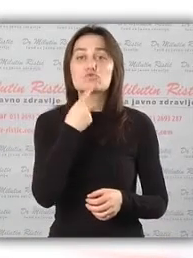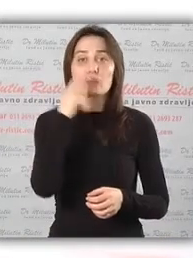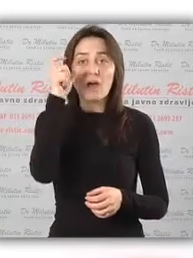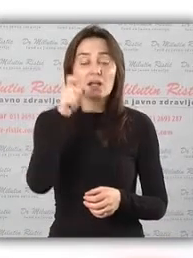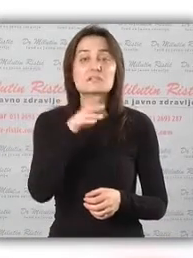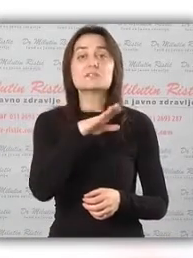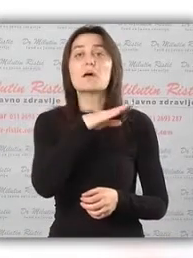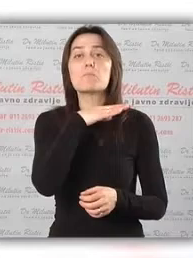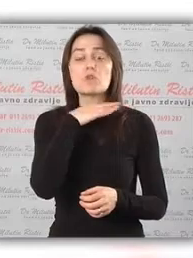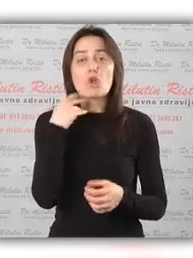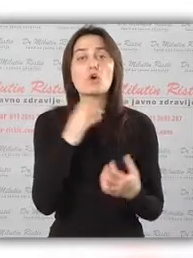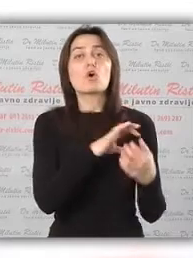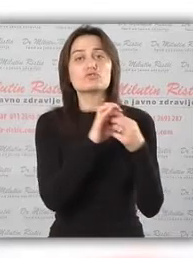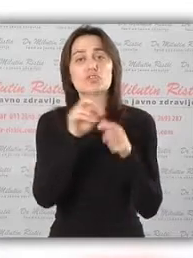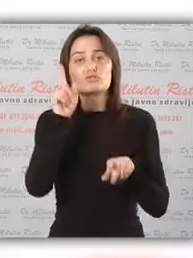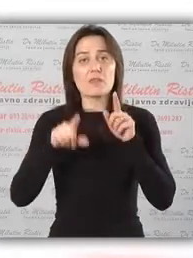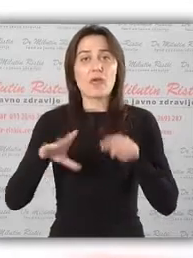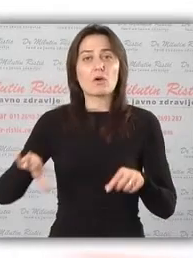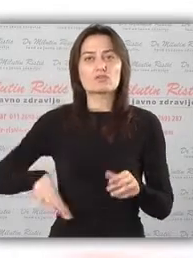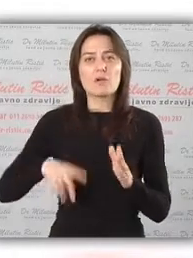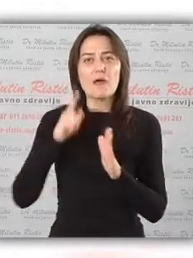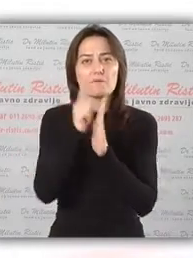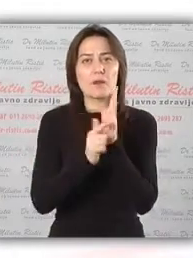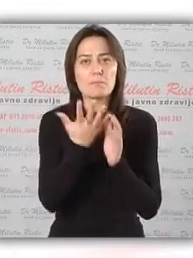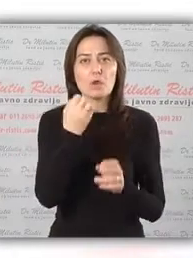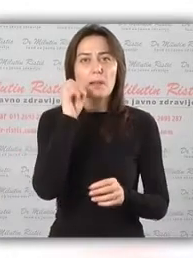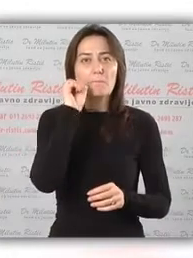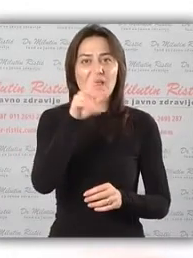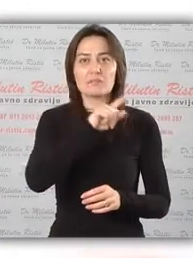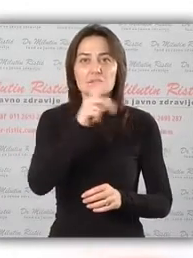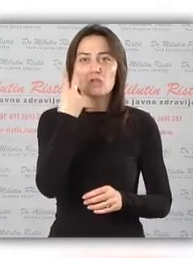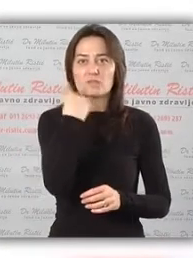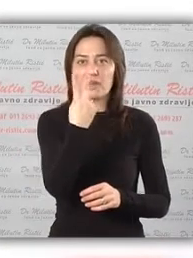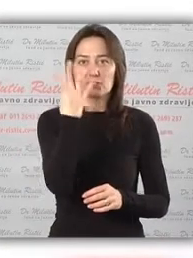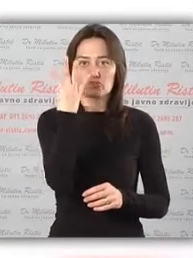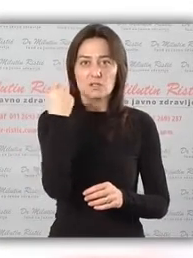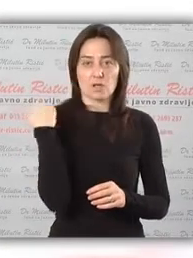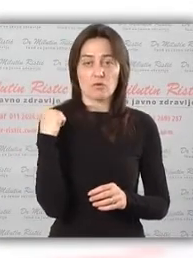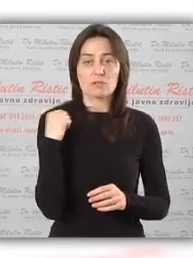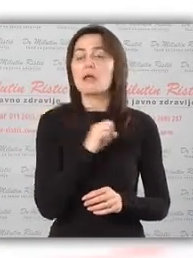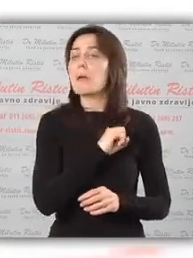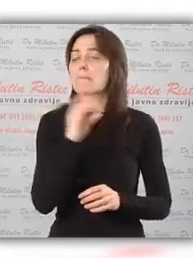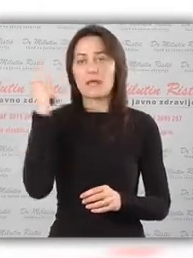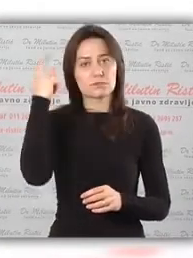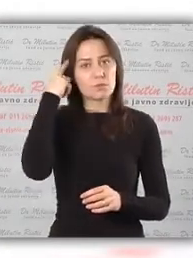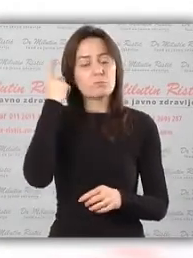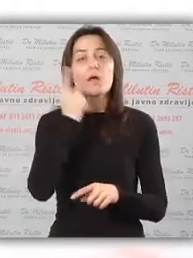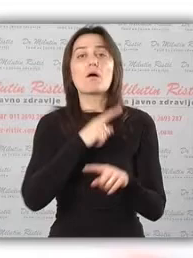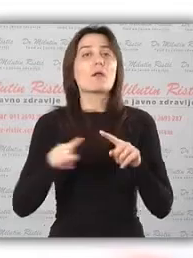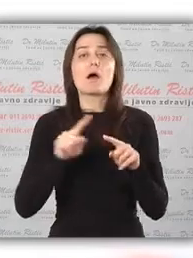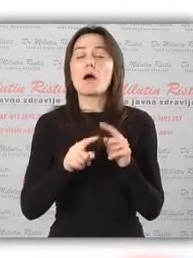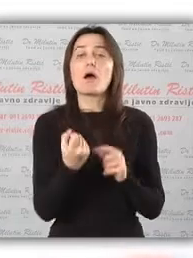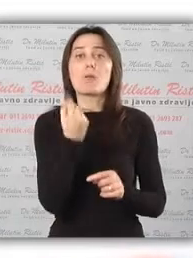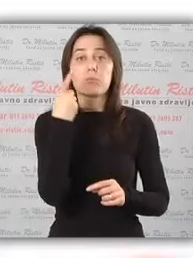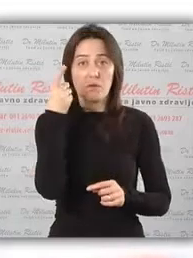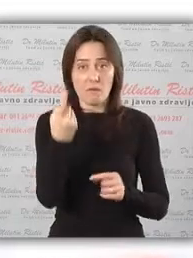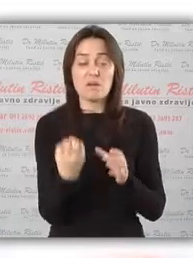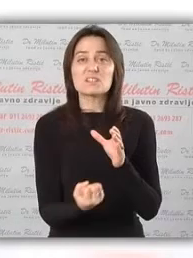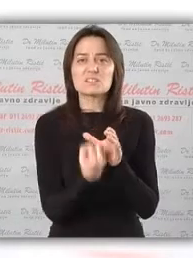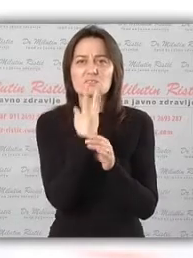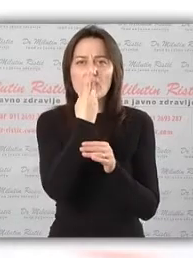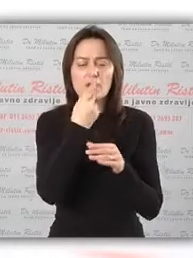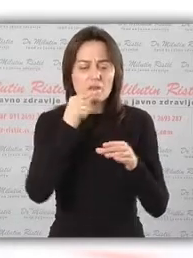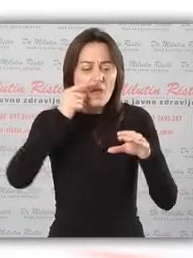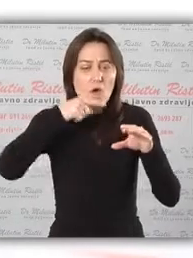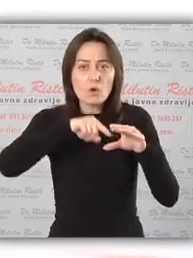kod muškaraca, mnogo češće nego kod žena, i to u dobu od 15 do 24 godine. Bez obzira na uzrok nastanka, ovako